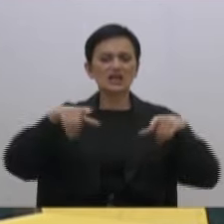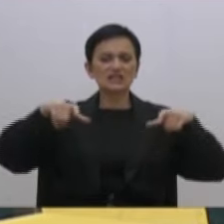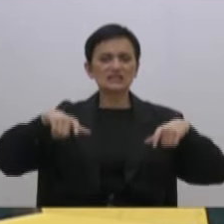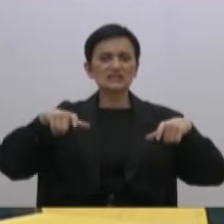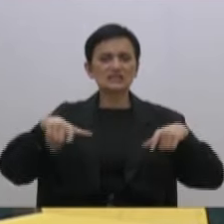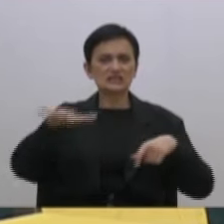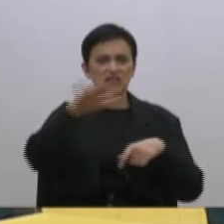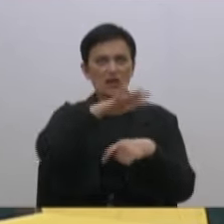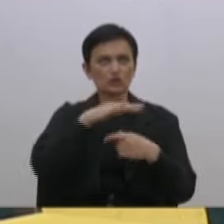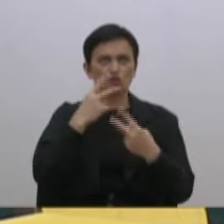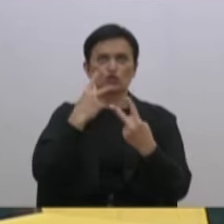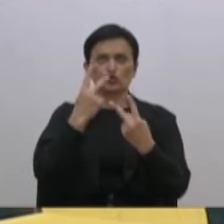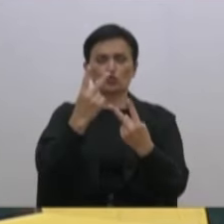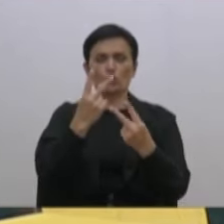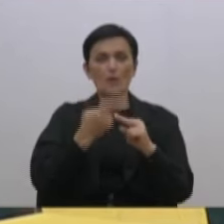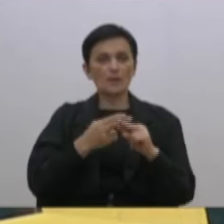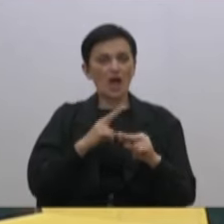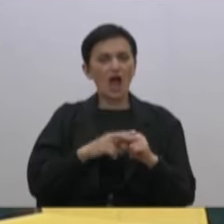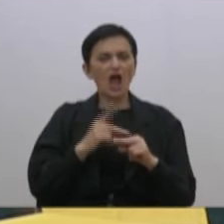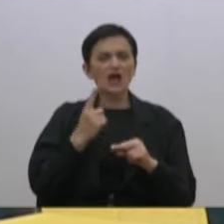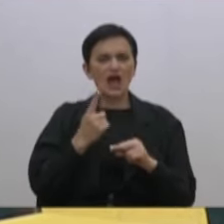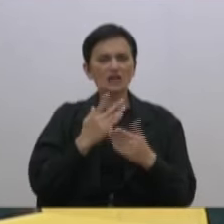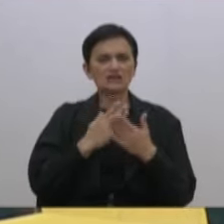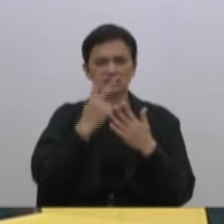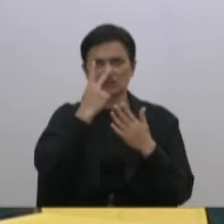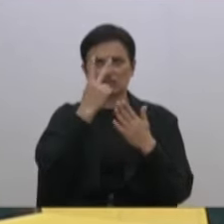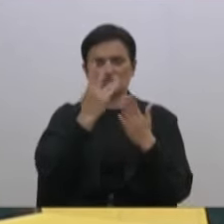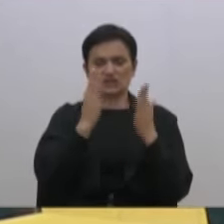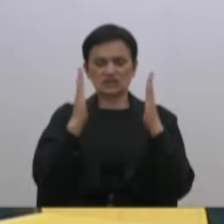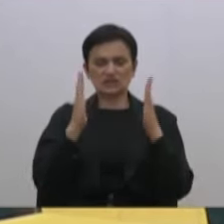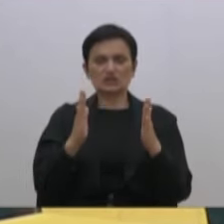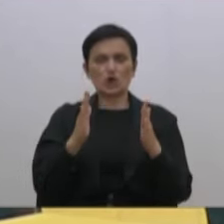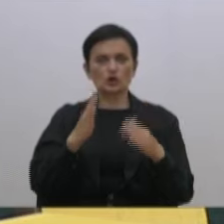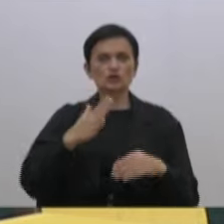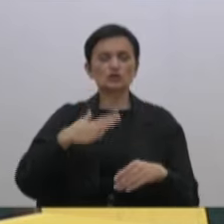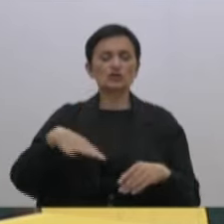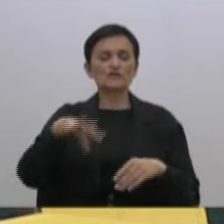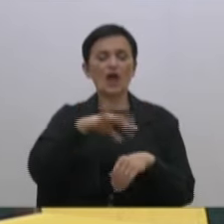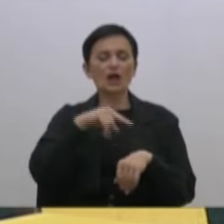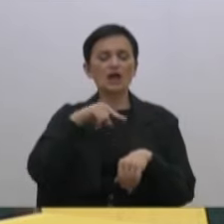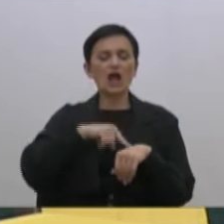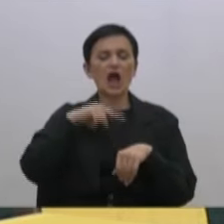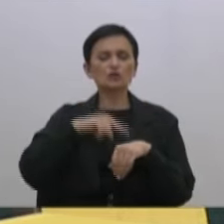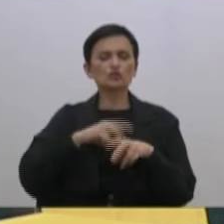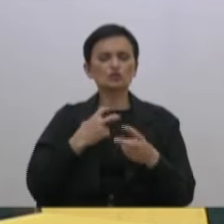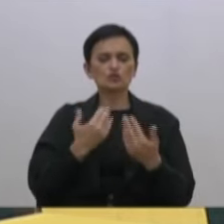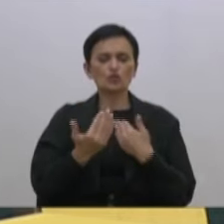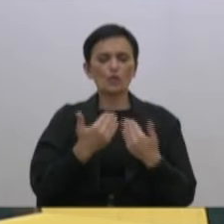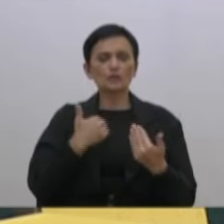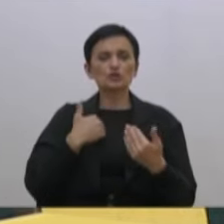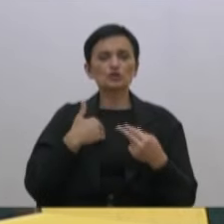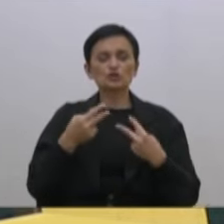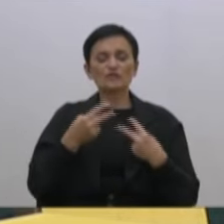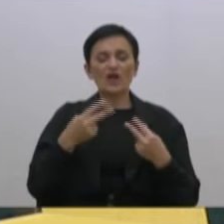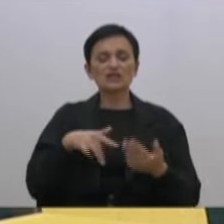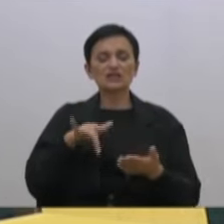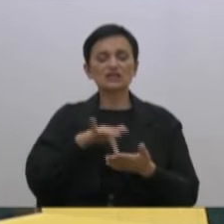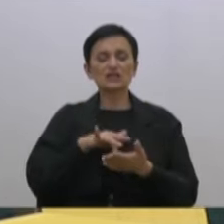სტადიონებითაც იზომება. ესეც ერთგვარი საზომი არის ქვეყანაში განწყობისა და ჩვენი